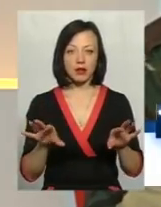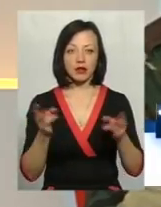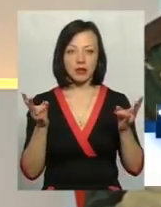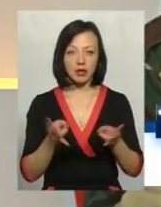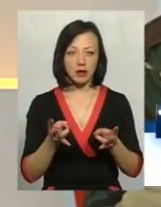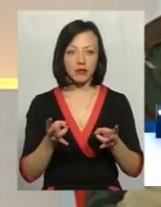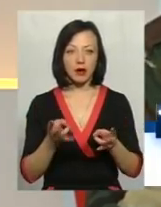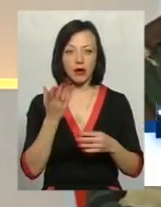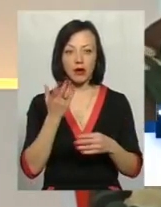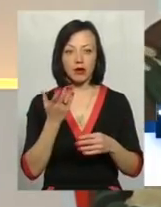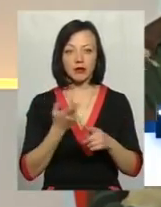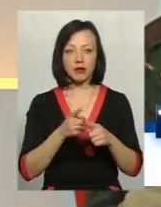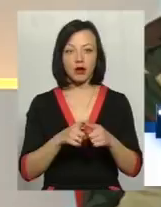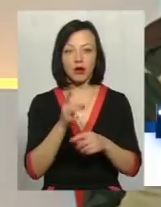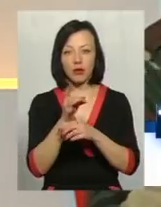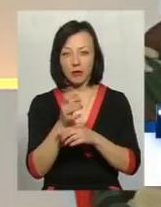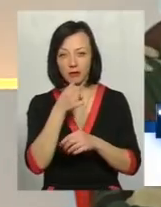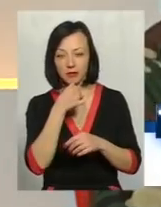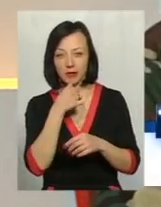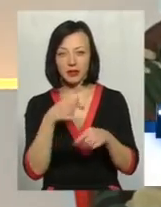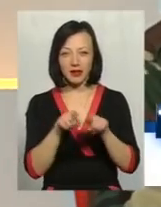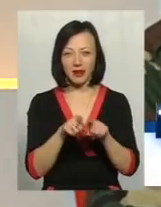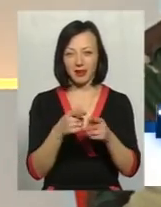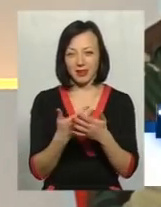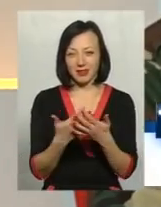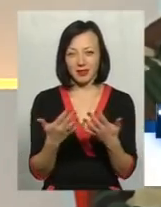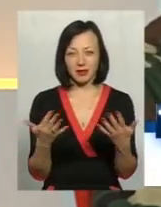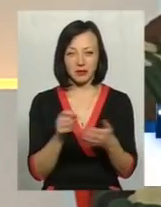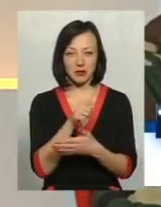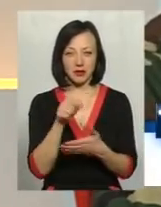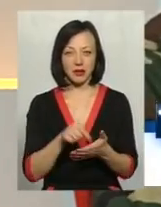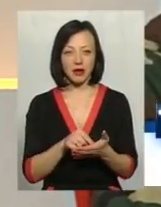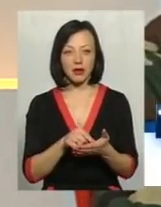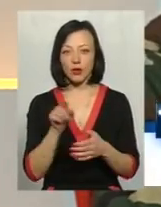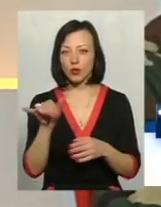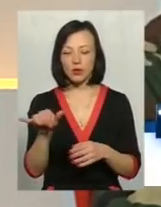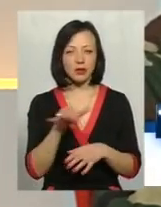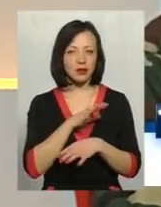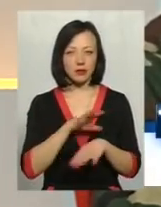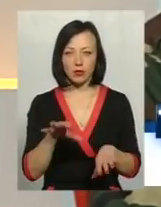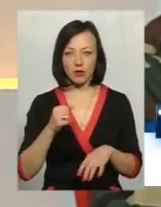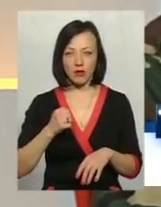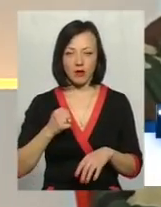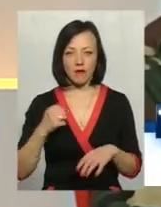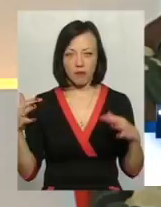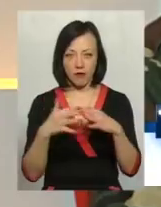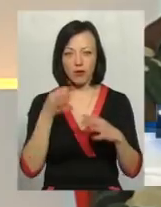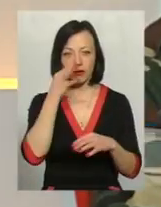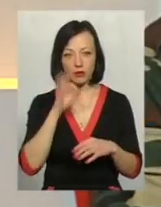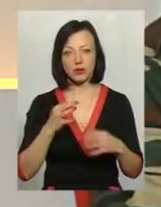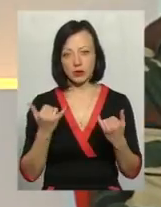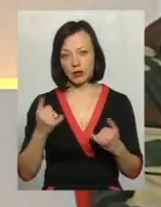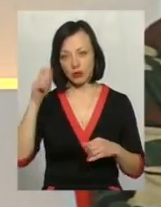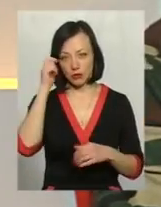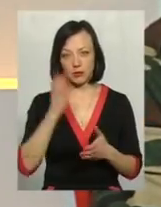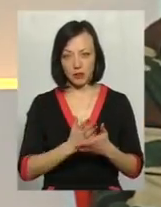Треба кулемет пристріляли, там, ну, тому що у них не було бойового досвіду. Зараз наші хлопці вже